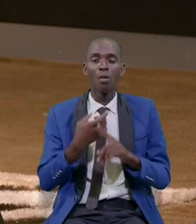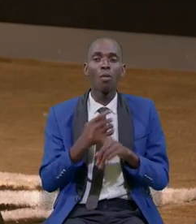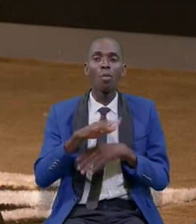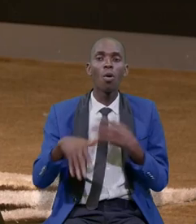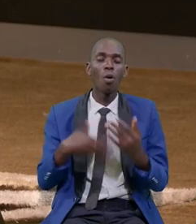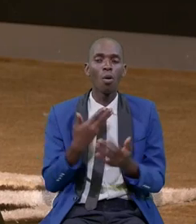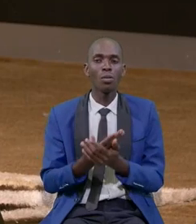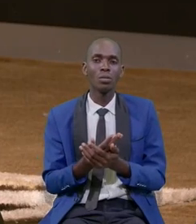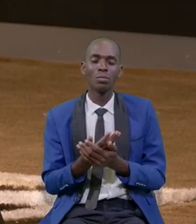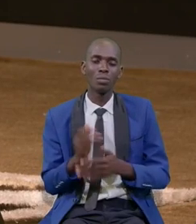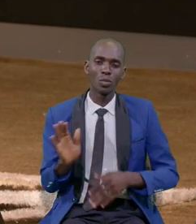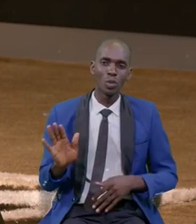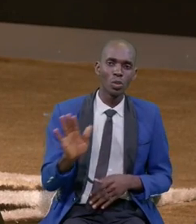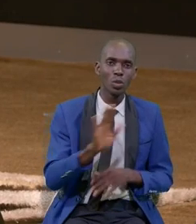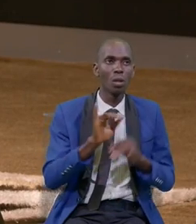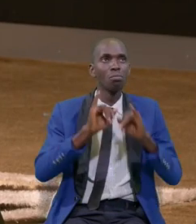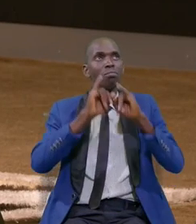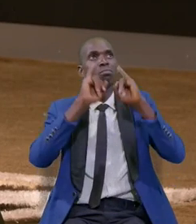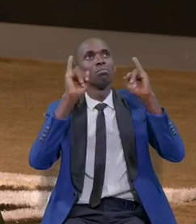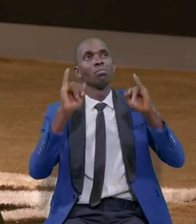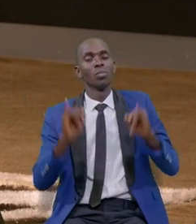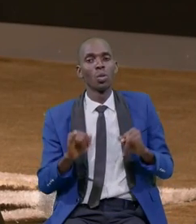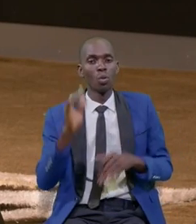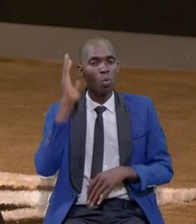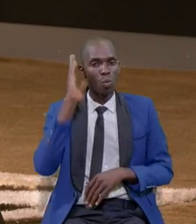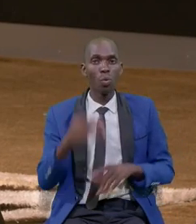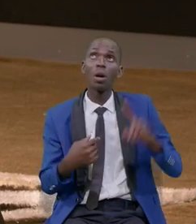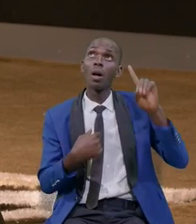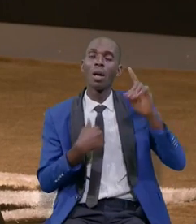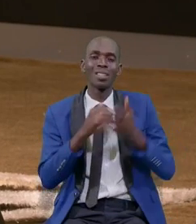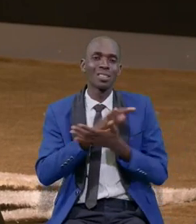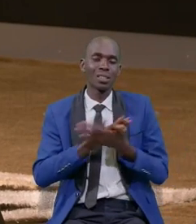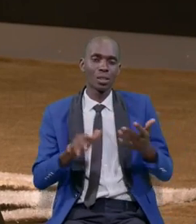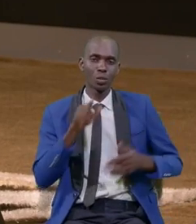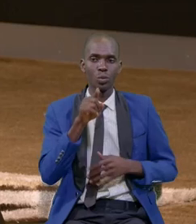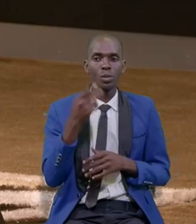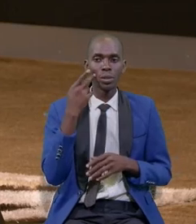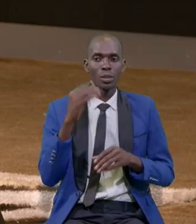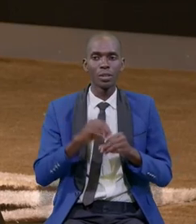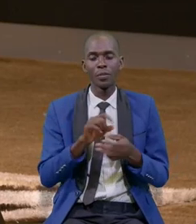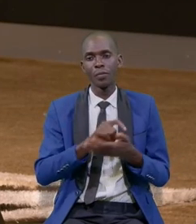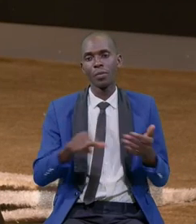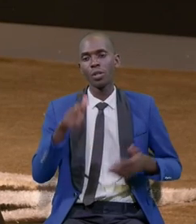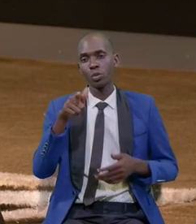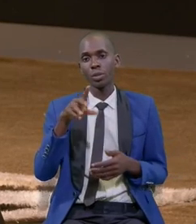vos souillures et de toutes vos idoles. Voilà le verset 26.